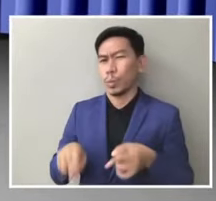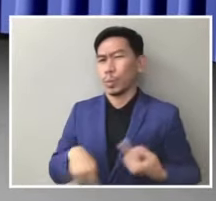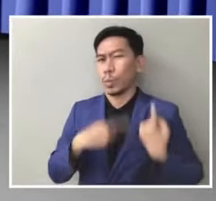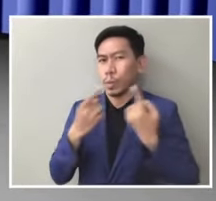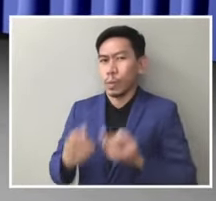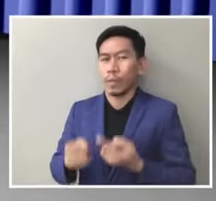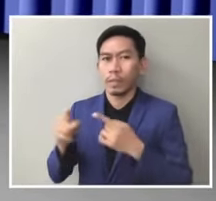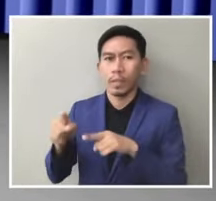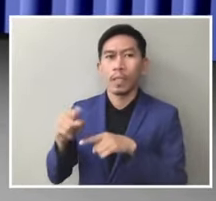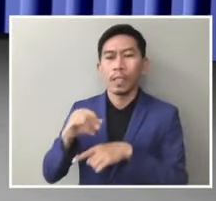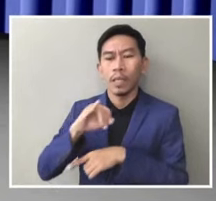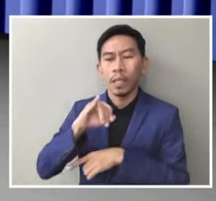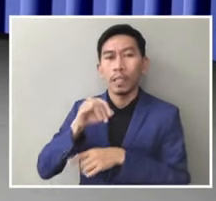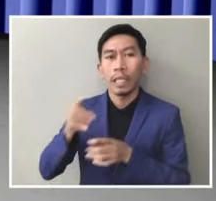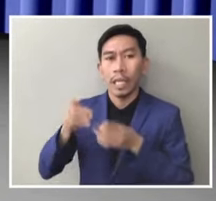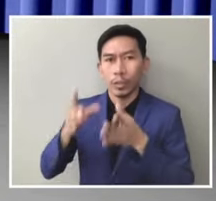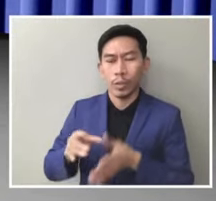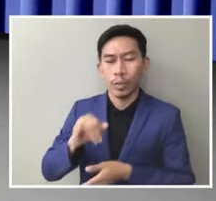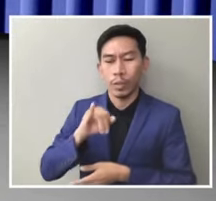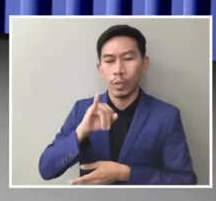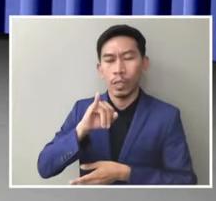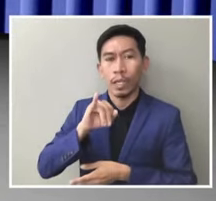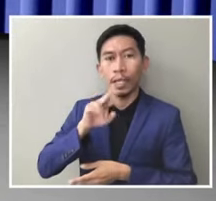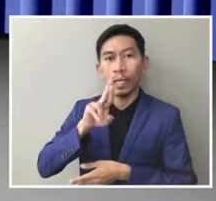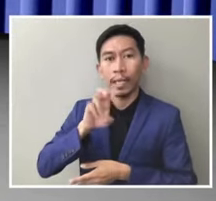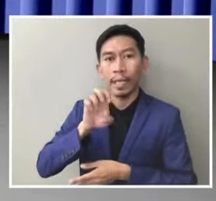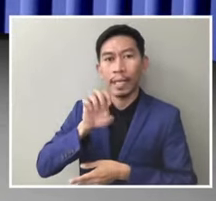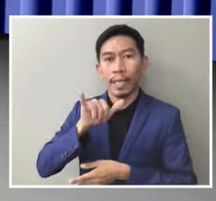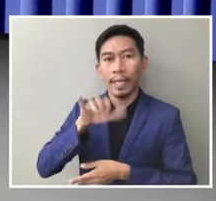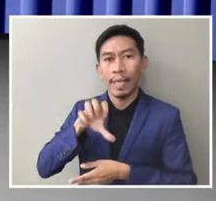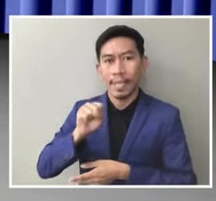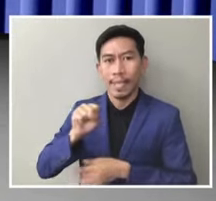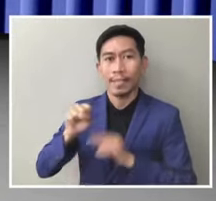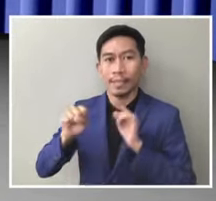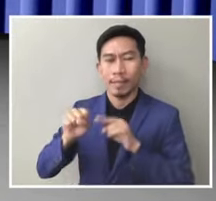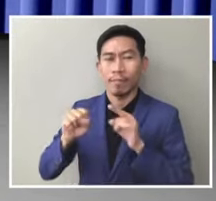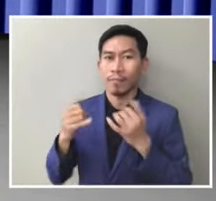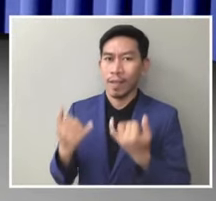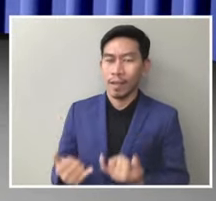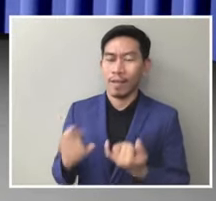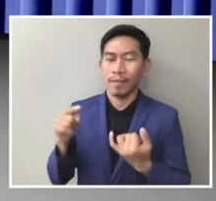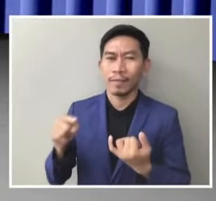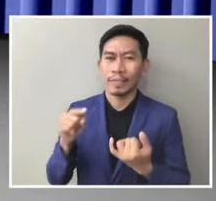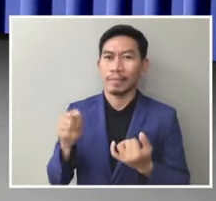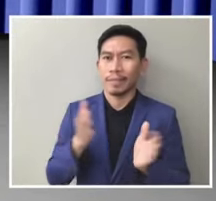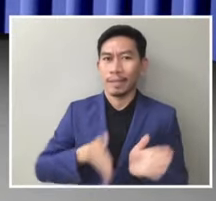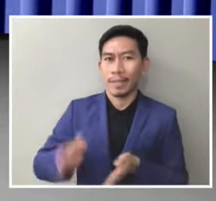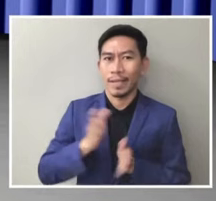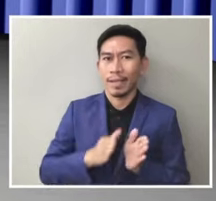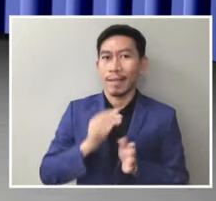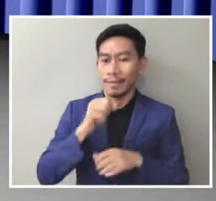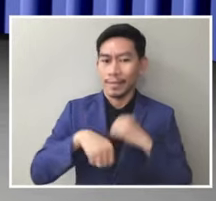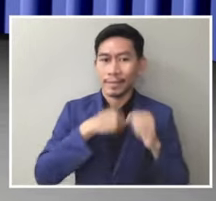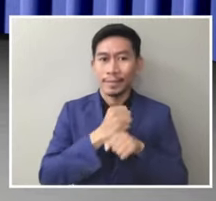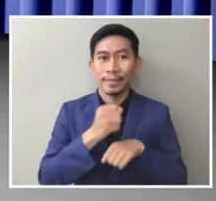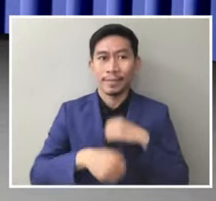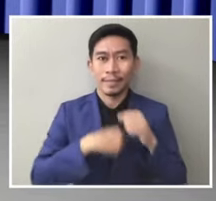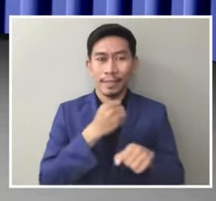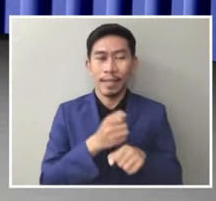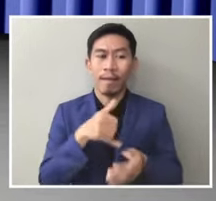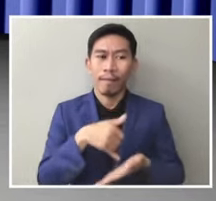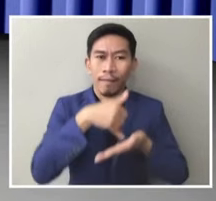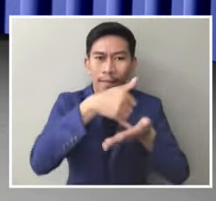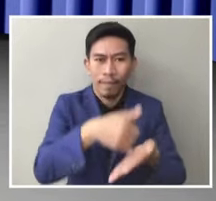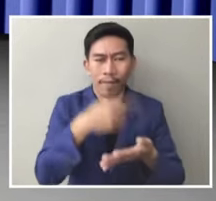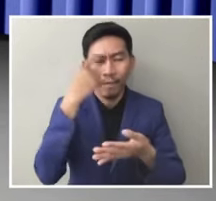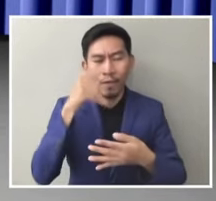Javier Reyes. Ngayon pa lang, pinaghahandaan na ni Direk Joey ang taunang parangal ng sining. Nagpapatrol,